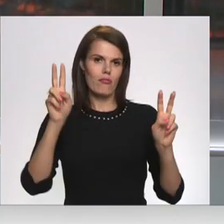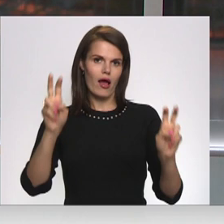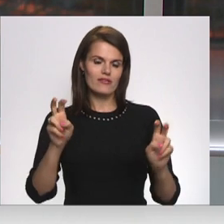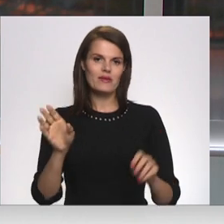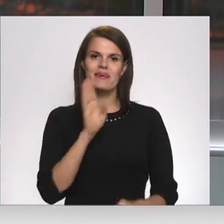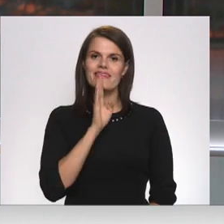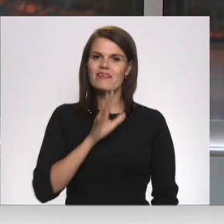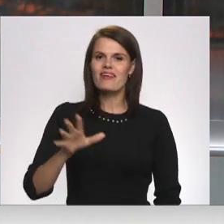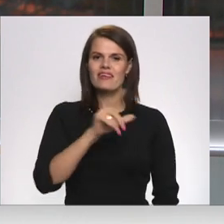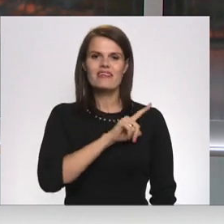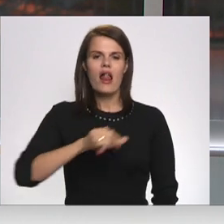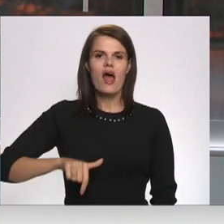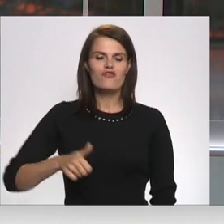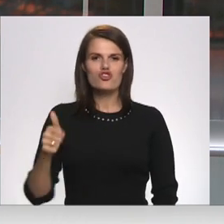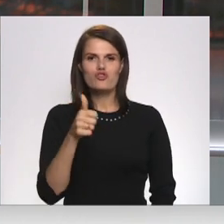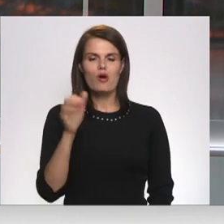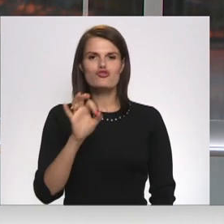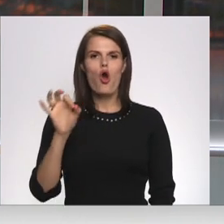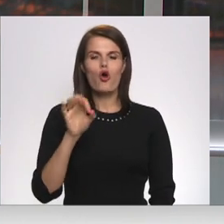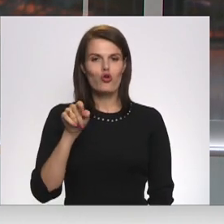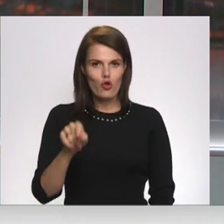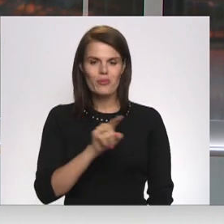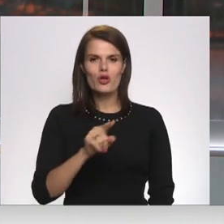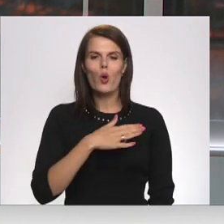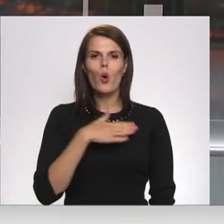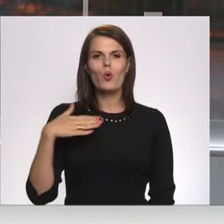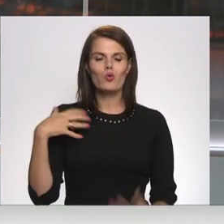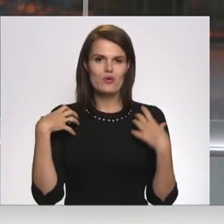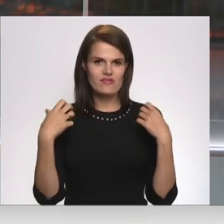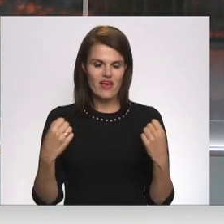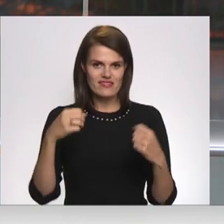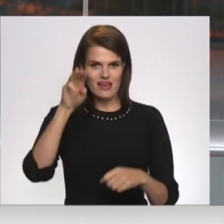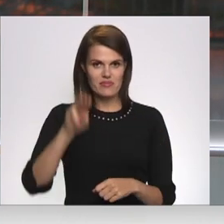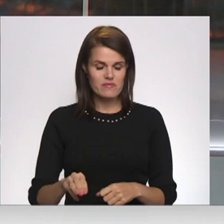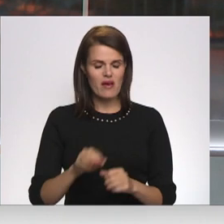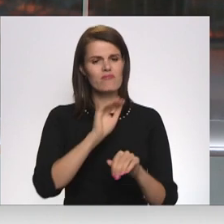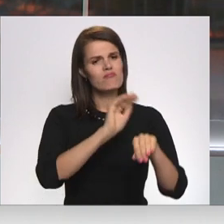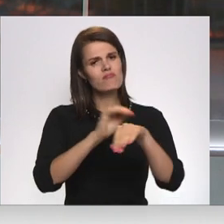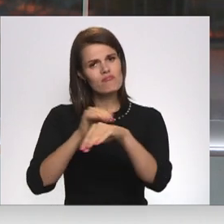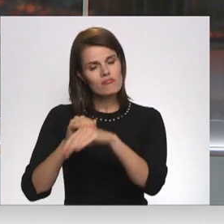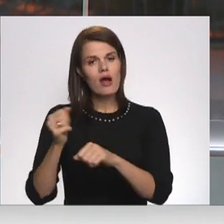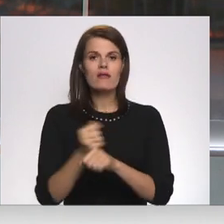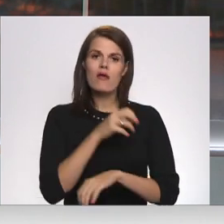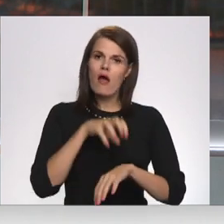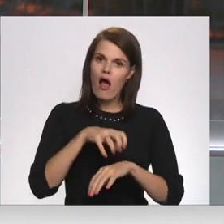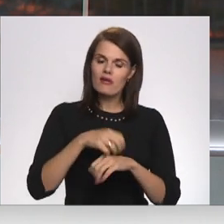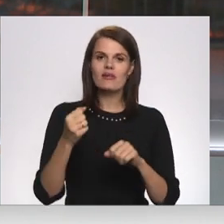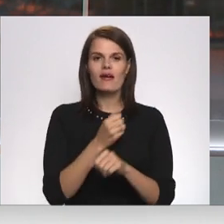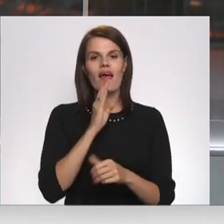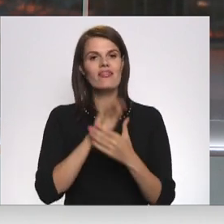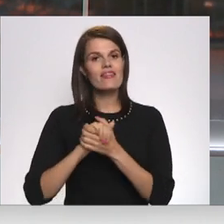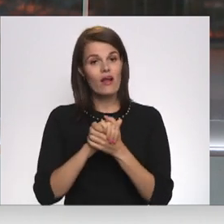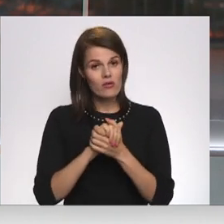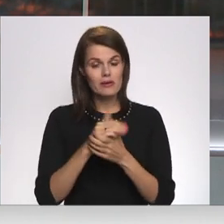Latvijā, īpaši oktobrī, kas ir krūts veselības mēnesis, uzrunā gan ārsti, gan draudzenes. Pateicoties pacientu organizācijām,